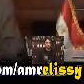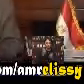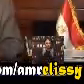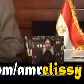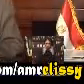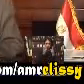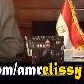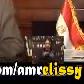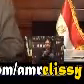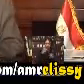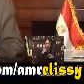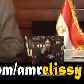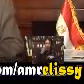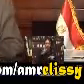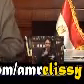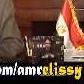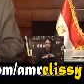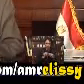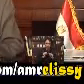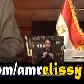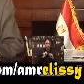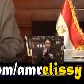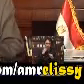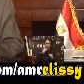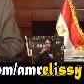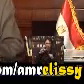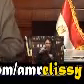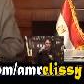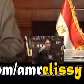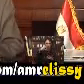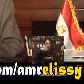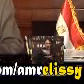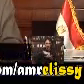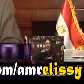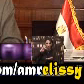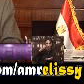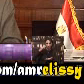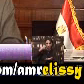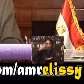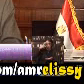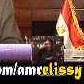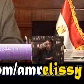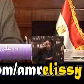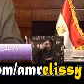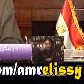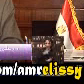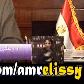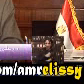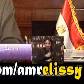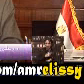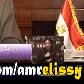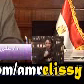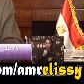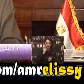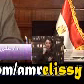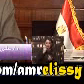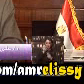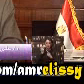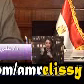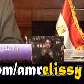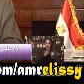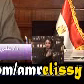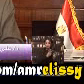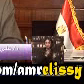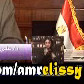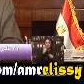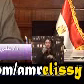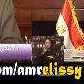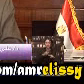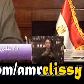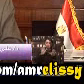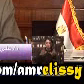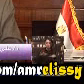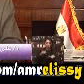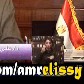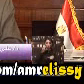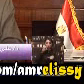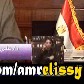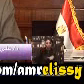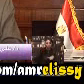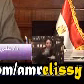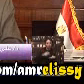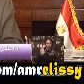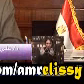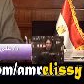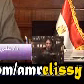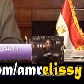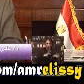بالنسبة لعزبة جنيدي وعزبة عرب سراب، العزبتين دول عدد القاطنين في كل